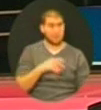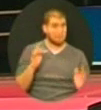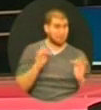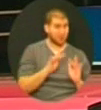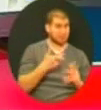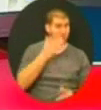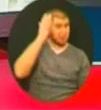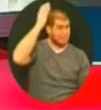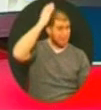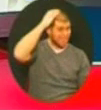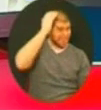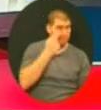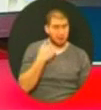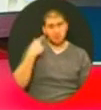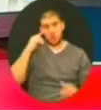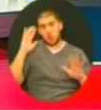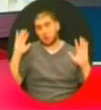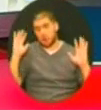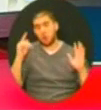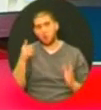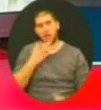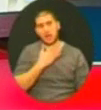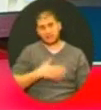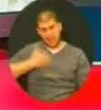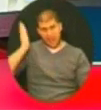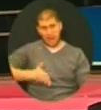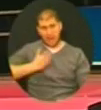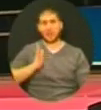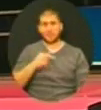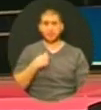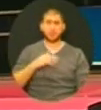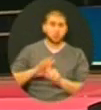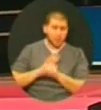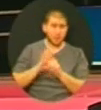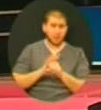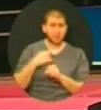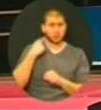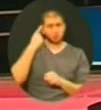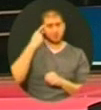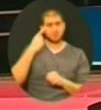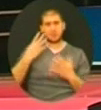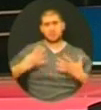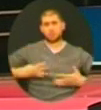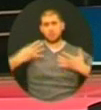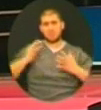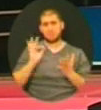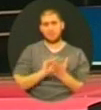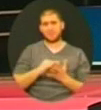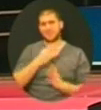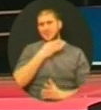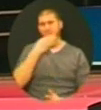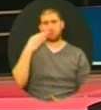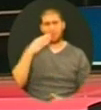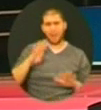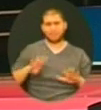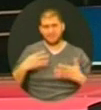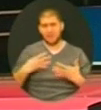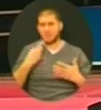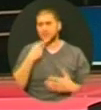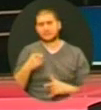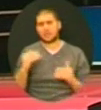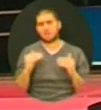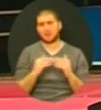שבנט אמר? אינני יודע, בניגוד מה, כי הוא רצה להכריע, אני גם אותו שכנעתי, נדמה לי שזה היה בתשעת הימים של ערב תשעה באב, אמרתי לו, לא זה